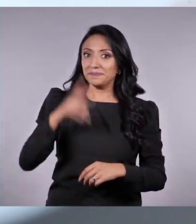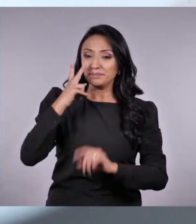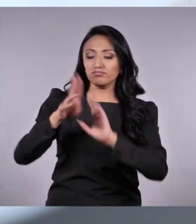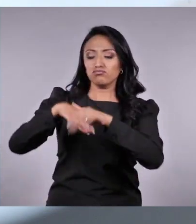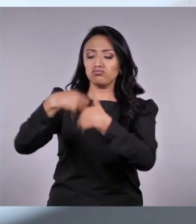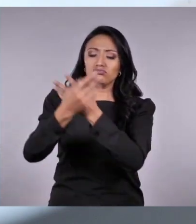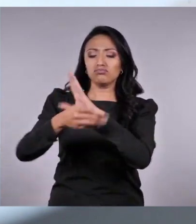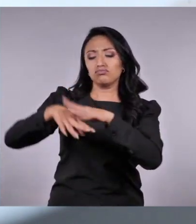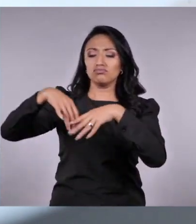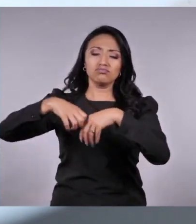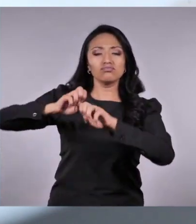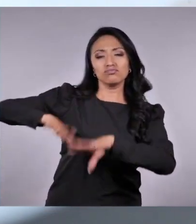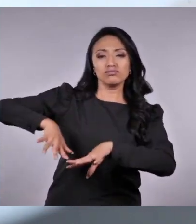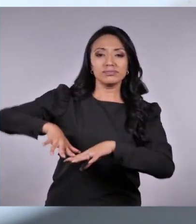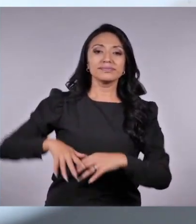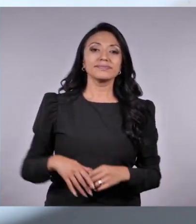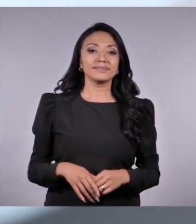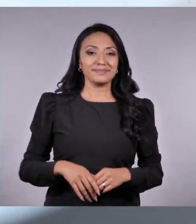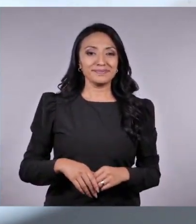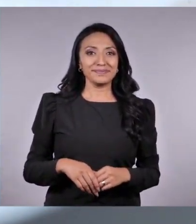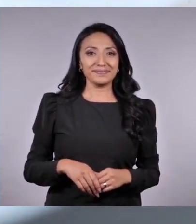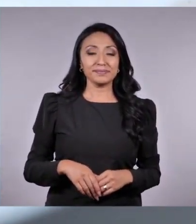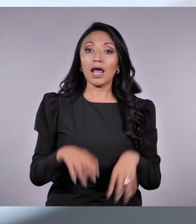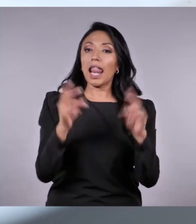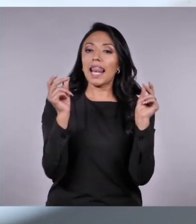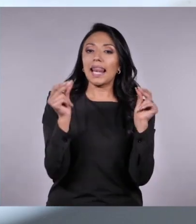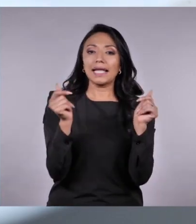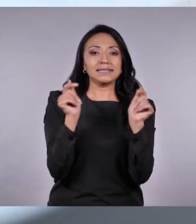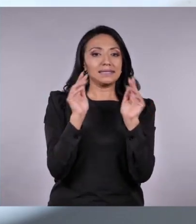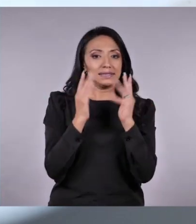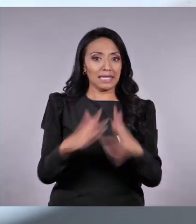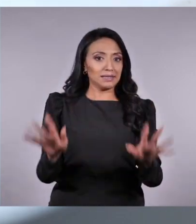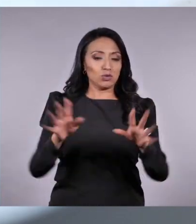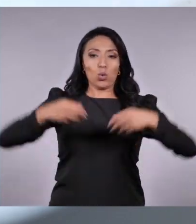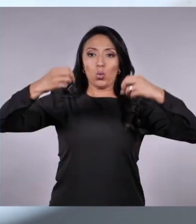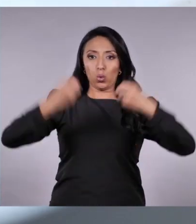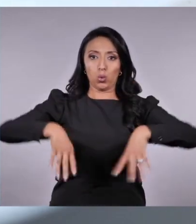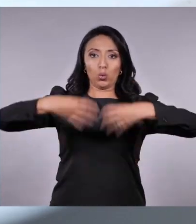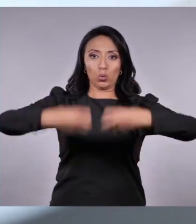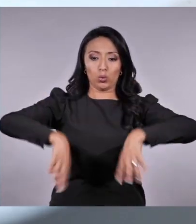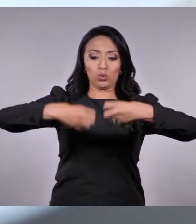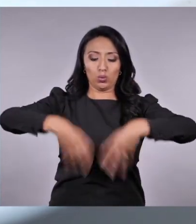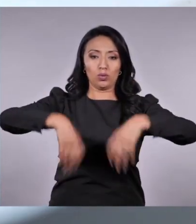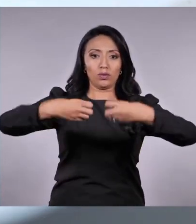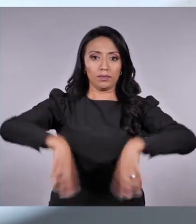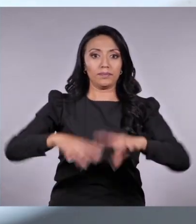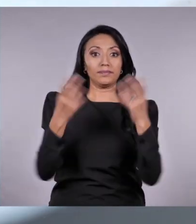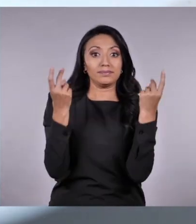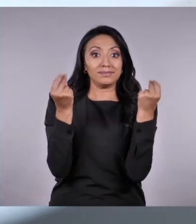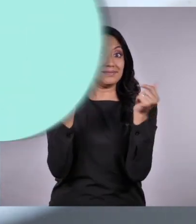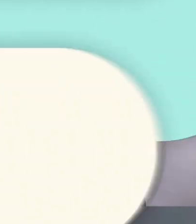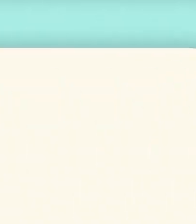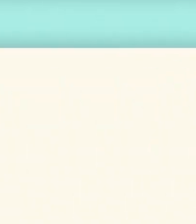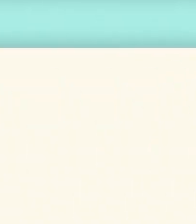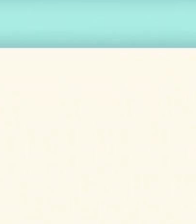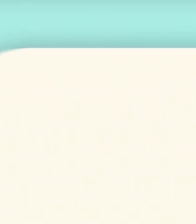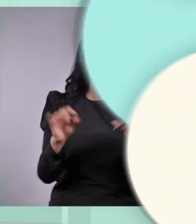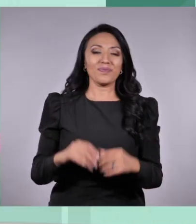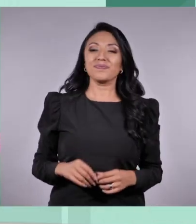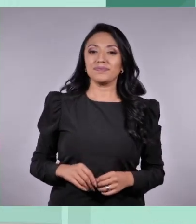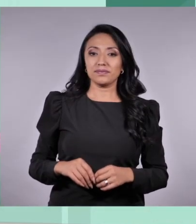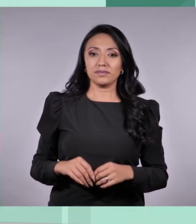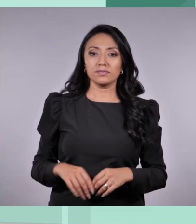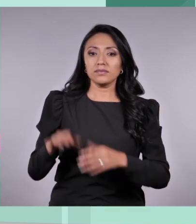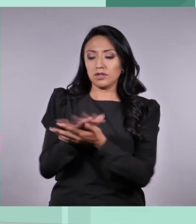Chiqui, chiqui, chiqui, chiqui, chiqui, chiqui. ¡Listo! ¡Wow! ¡Manos limpias!